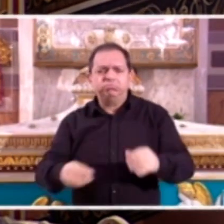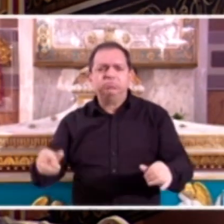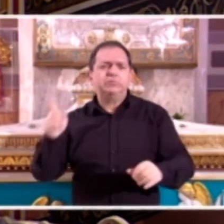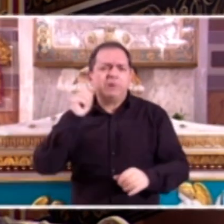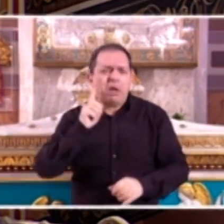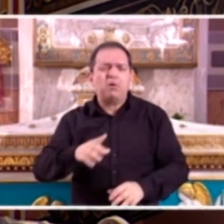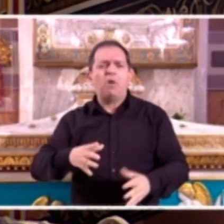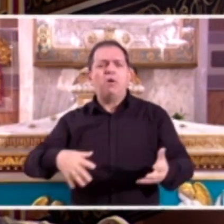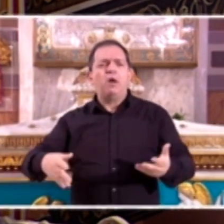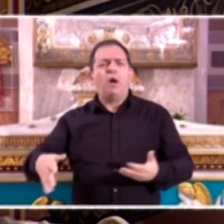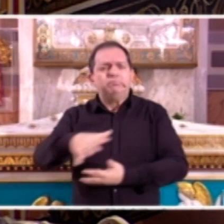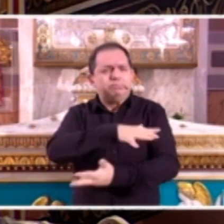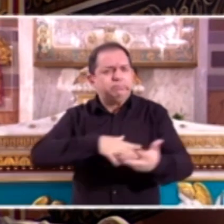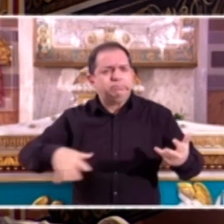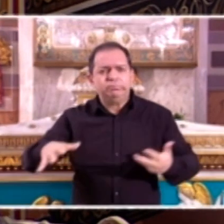ουσίαν αυτού